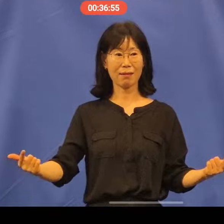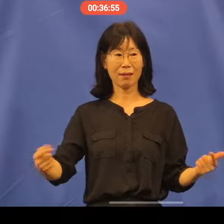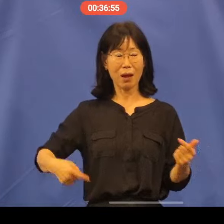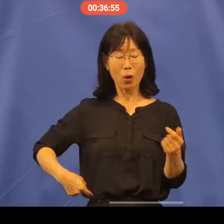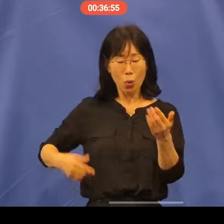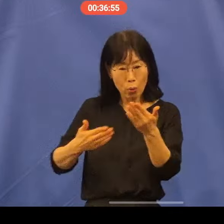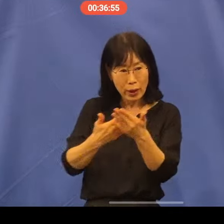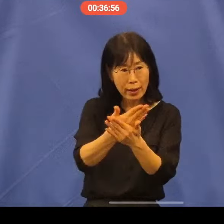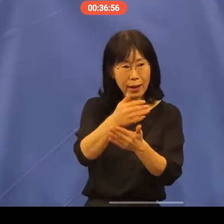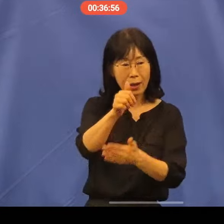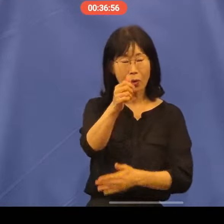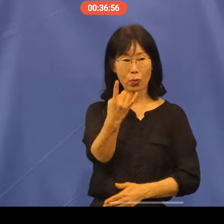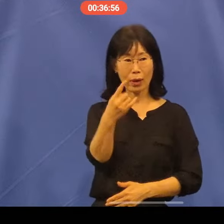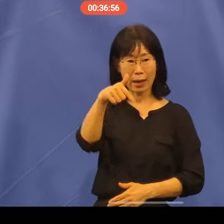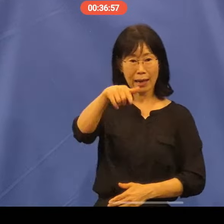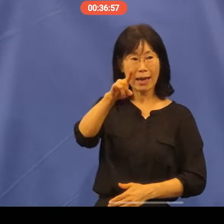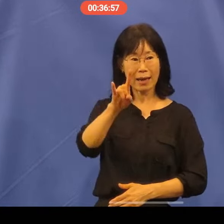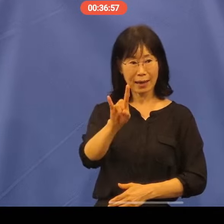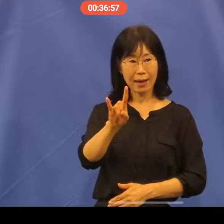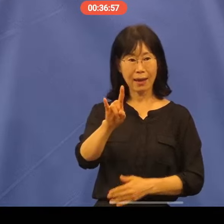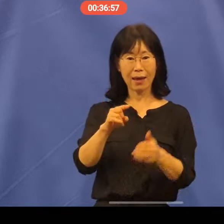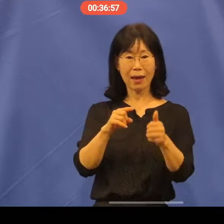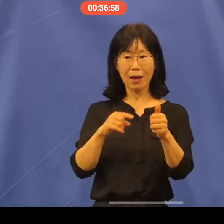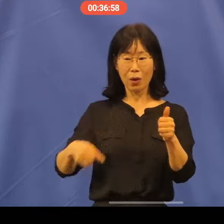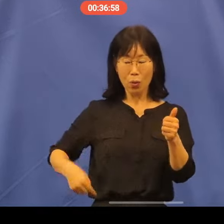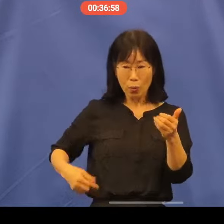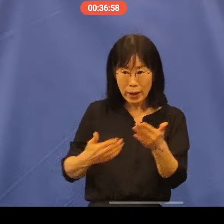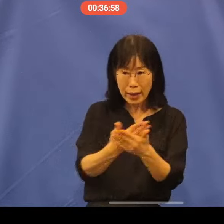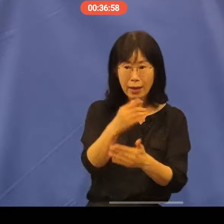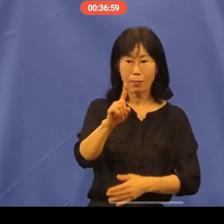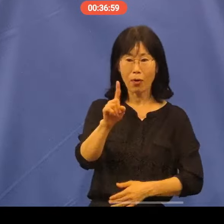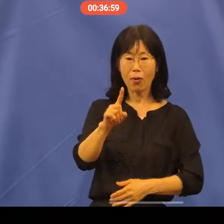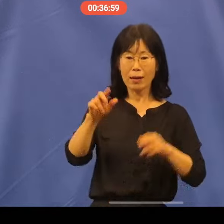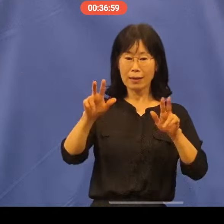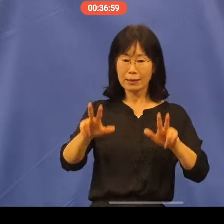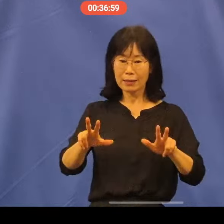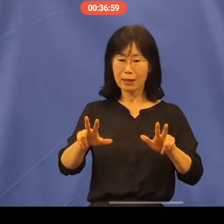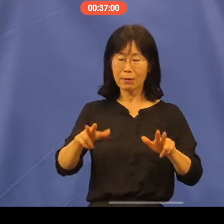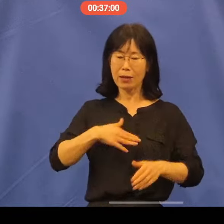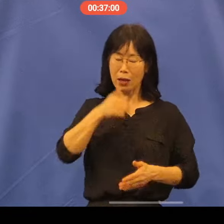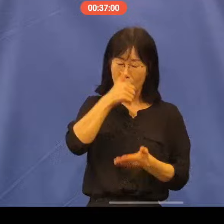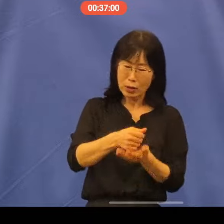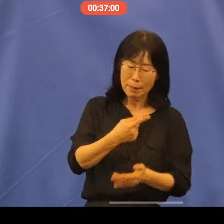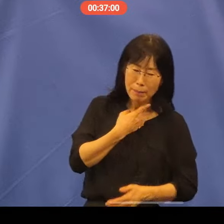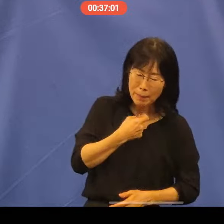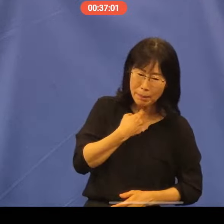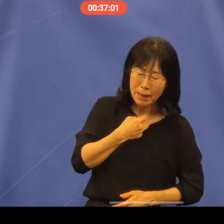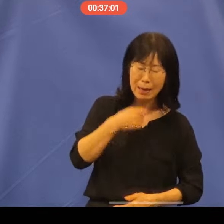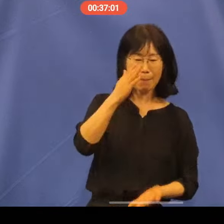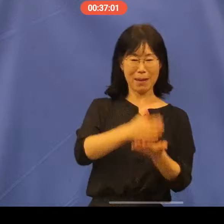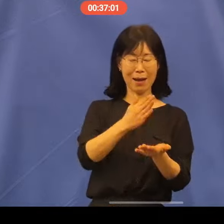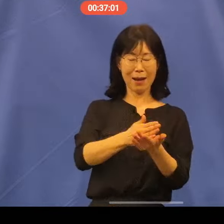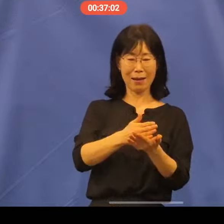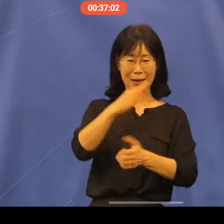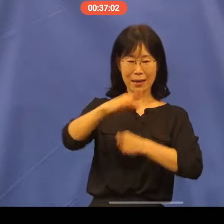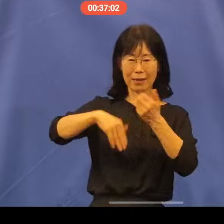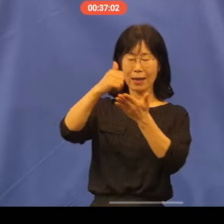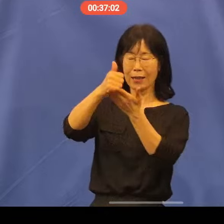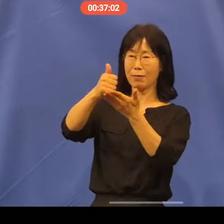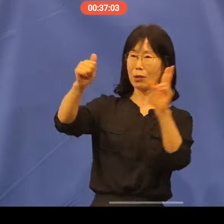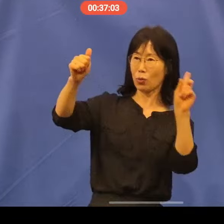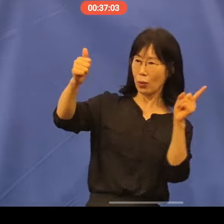회개가 뭡니까? 지금까지 살아온 삶의 방식에 돌이키는 겁니다. 돌이킴이 없는데 어떻게 하나님께로 갑니까? 돌이켜야 그분에게 가는데.